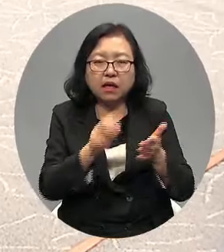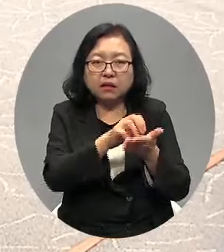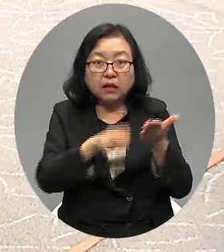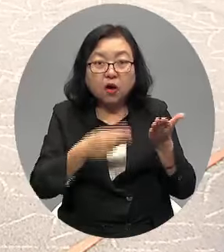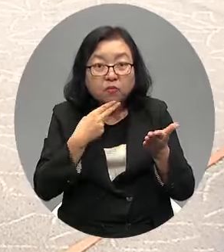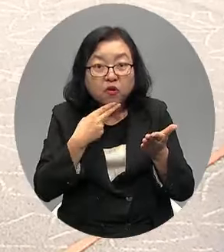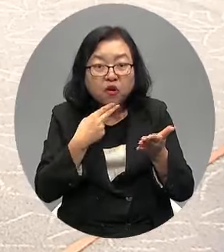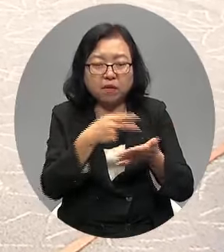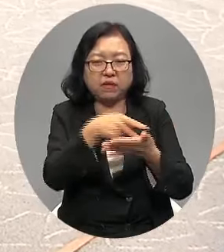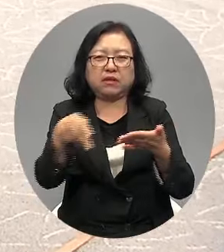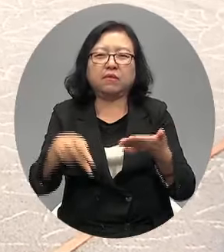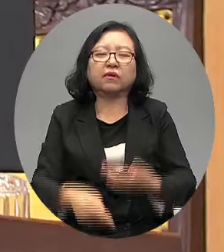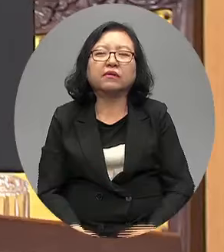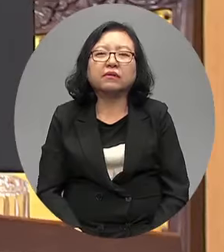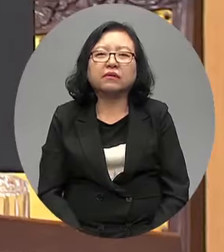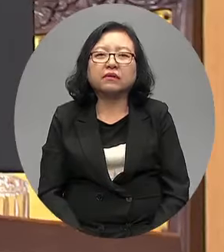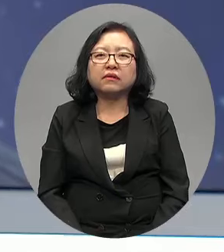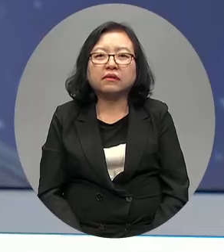제명됩니다.